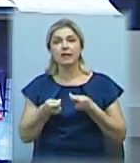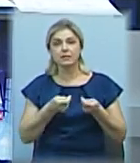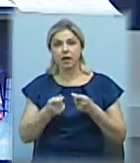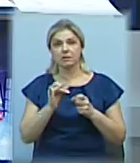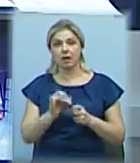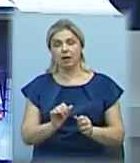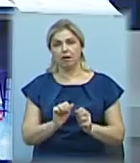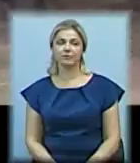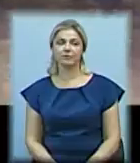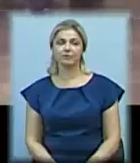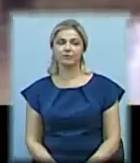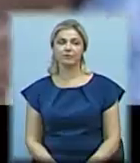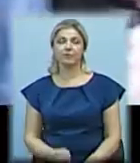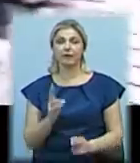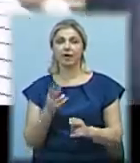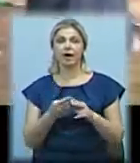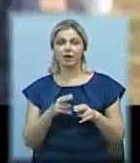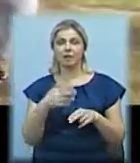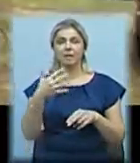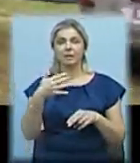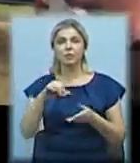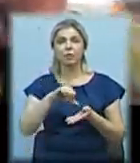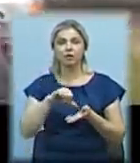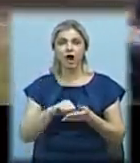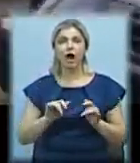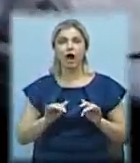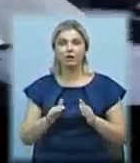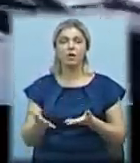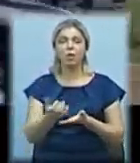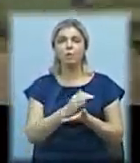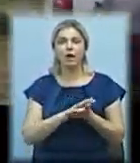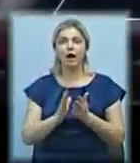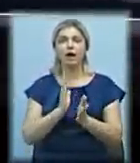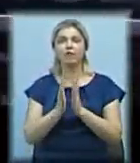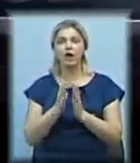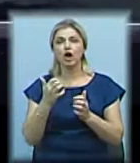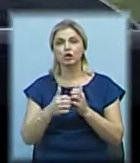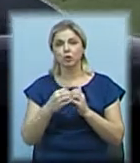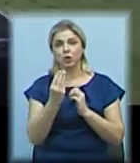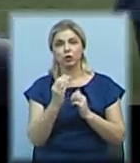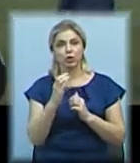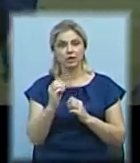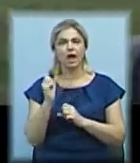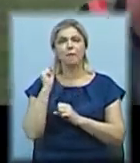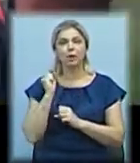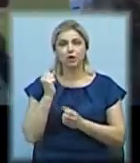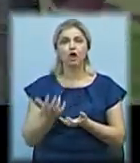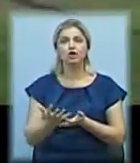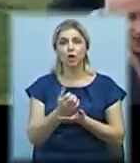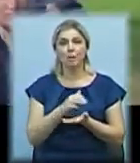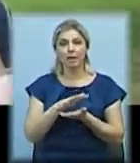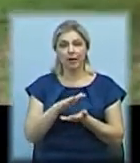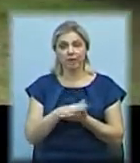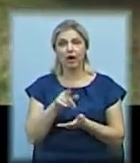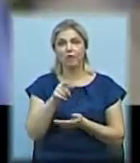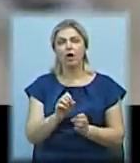біля входу. До цього 50 учасників акції прибрали сквер на Херсонському шосе. Мішки із зібраним в сквері сміттям